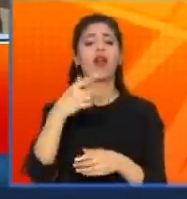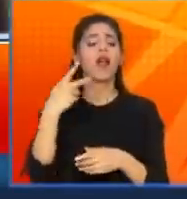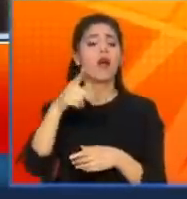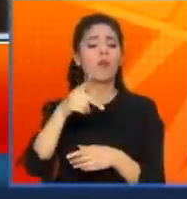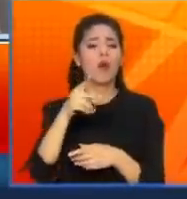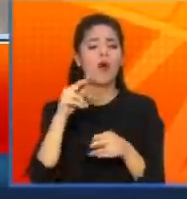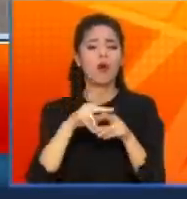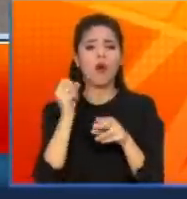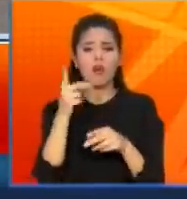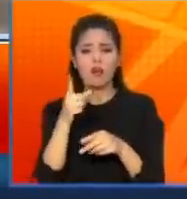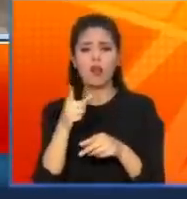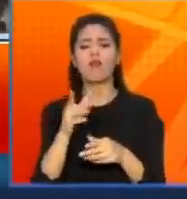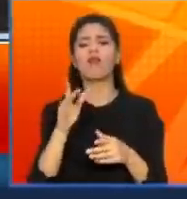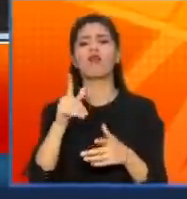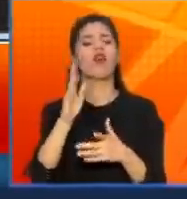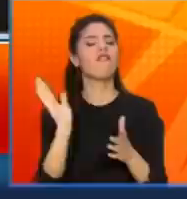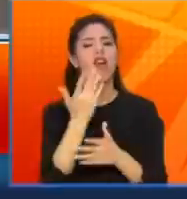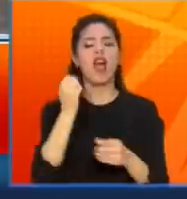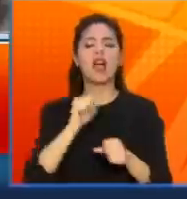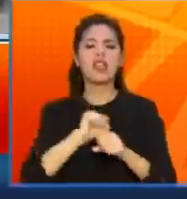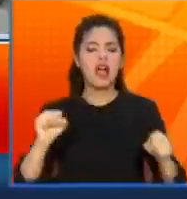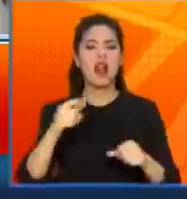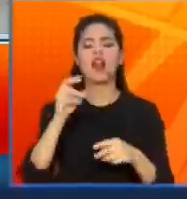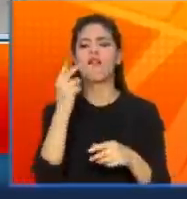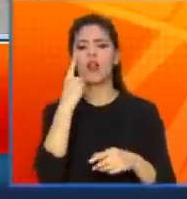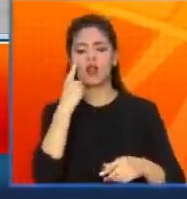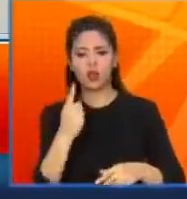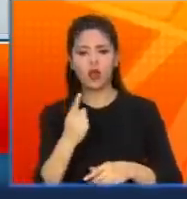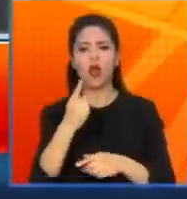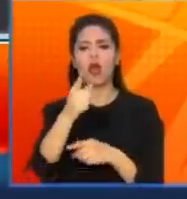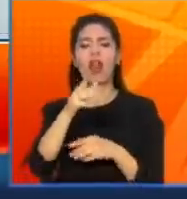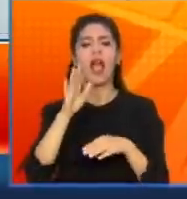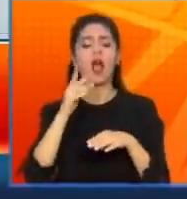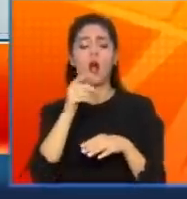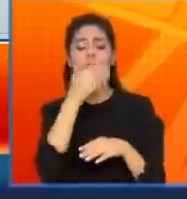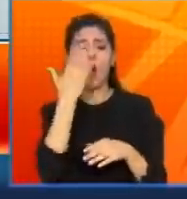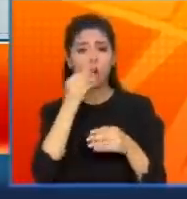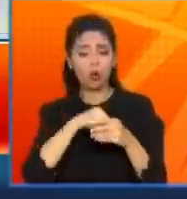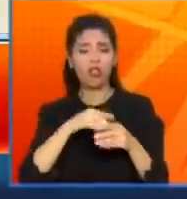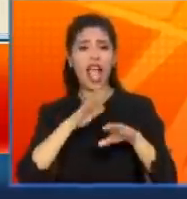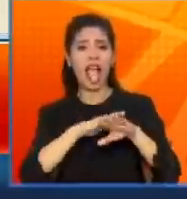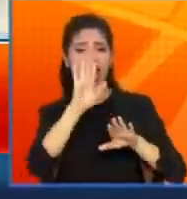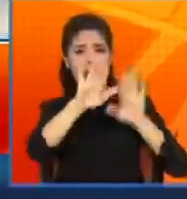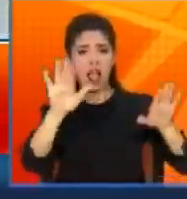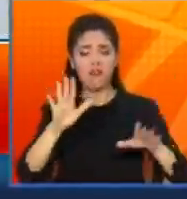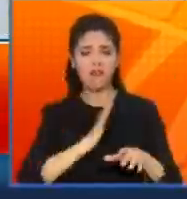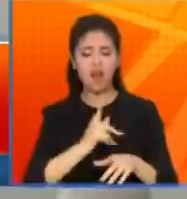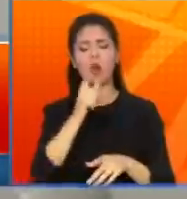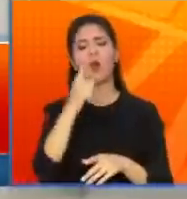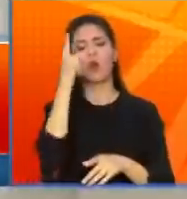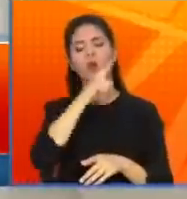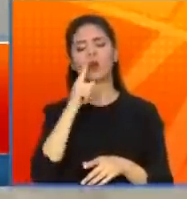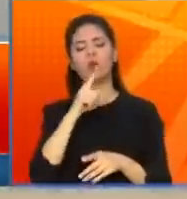karşı en etkili dezenfektanlar kullanılıyor. Özellikle okullarda el temasının yoğun olduğu bölgelerde işlemler